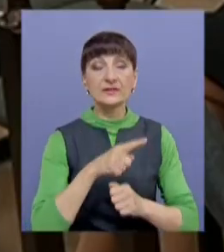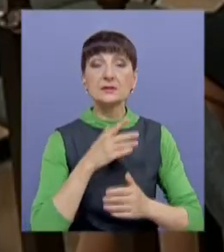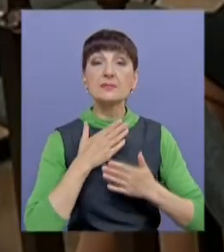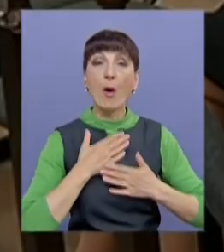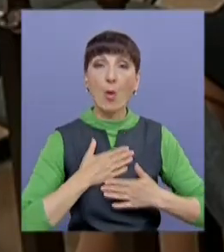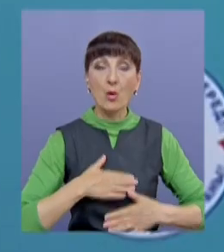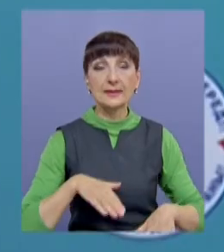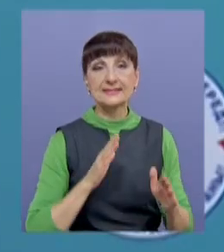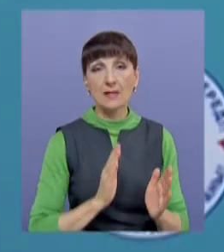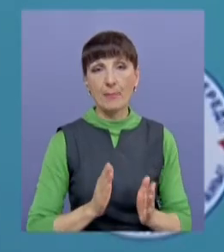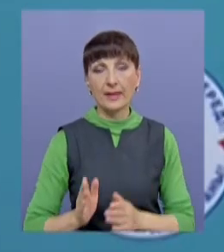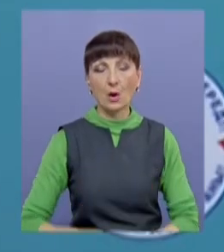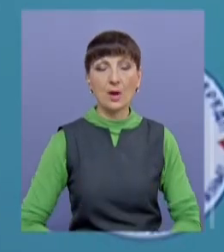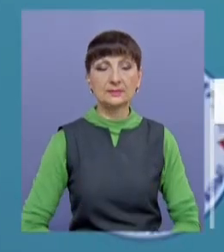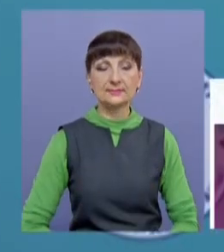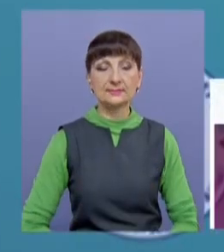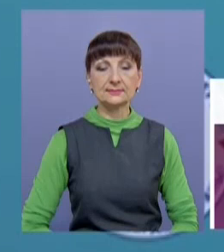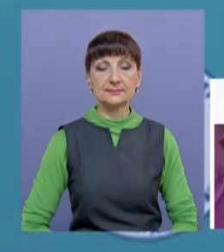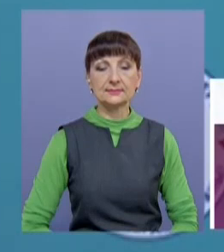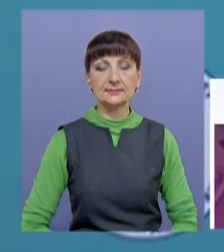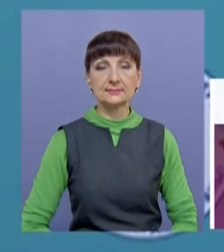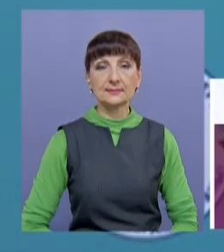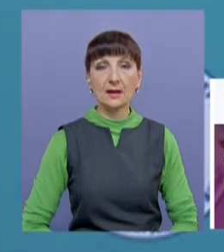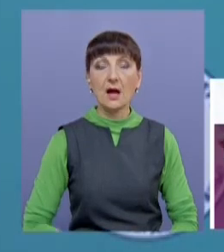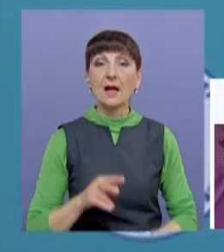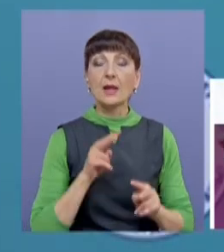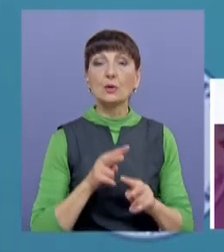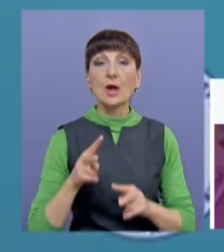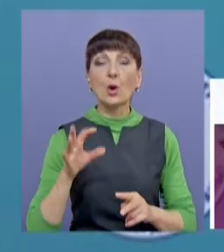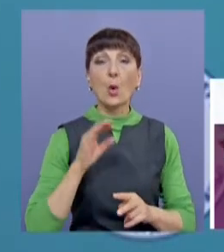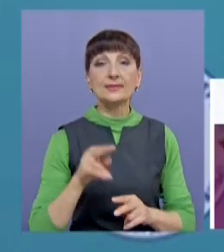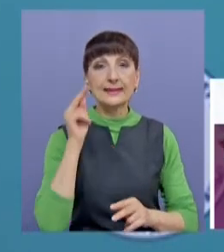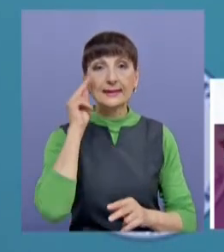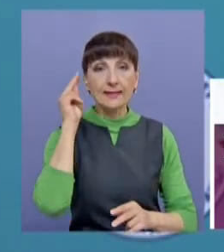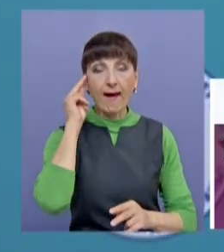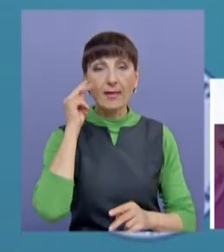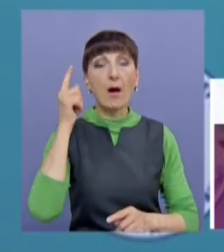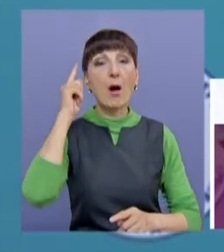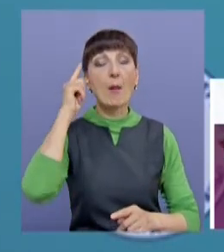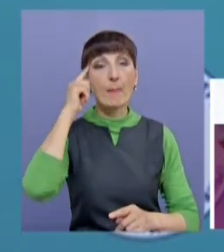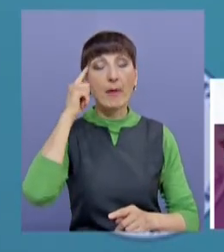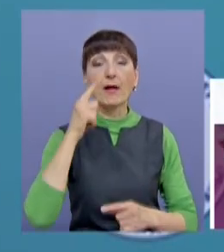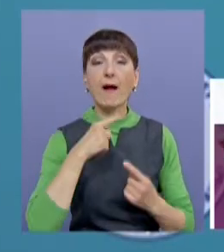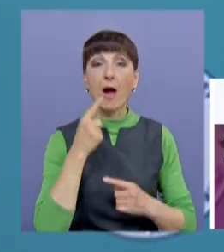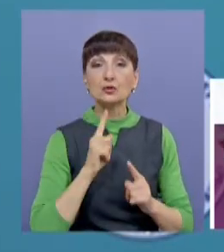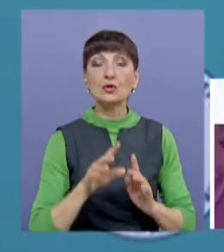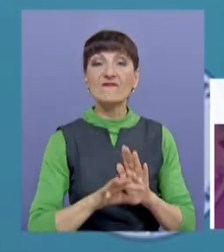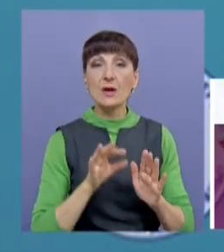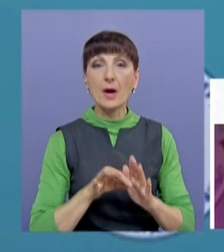стабильной. Миссия наблюдателей от Китая полагает, что выборы прошли